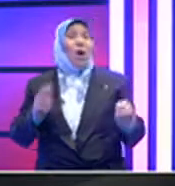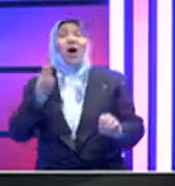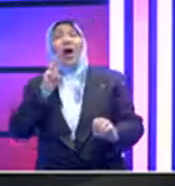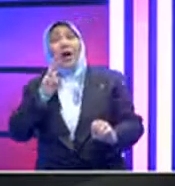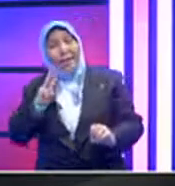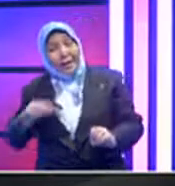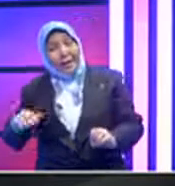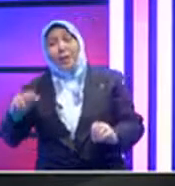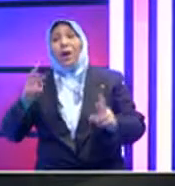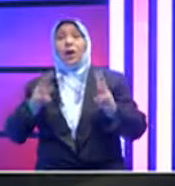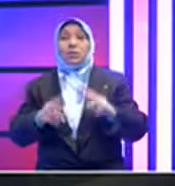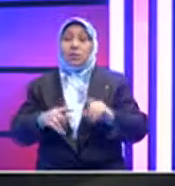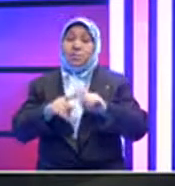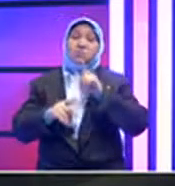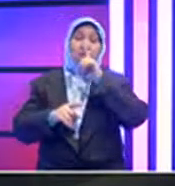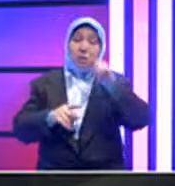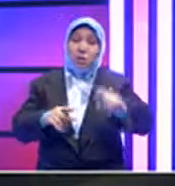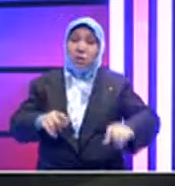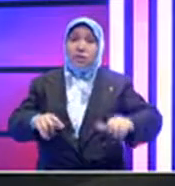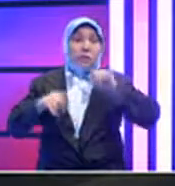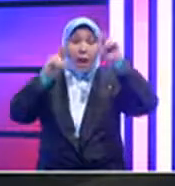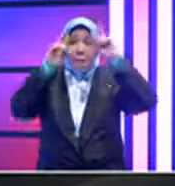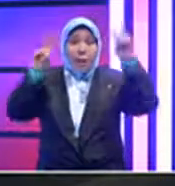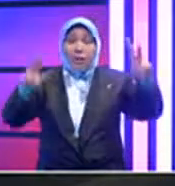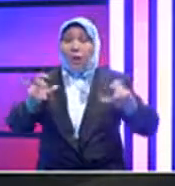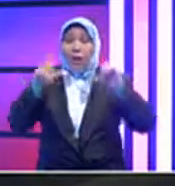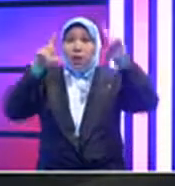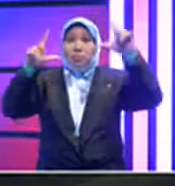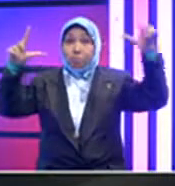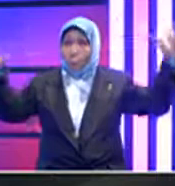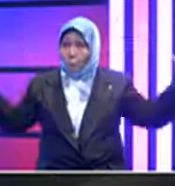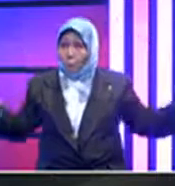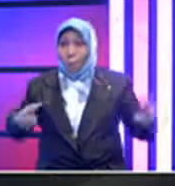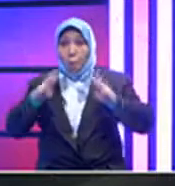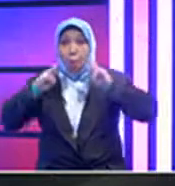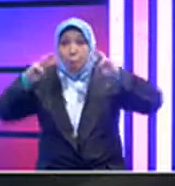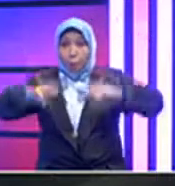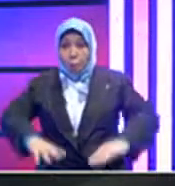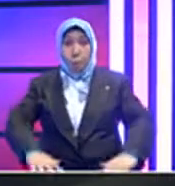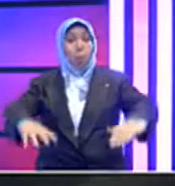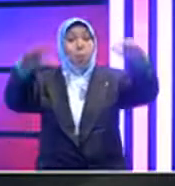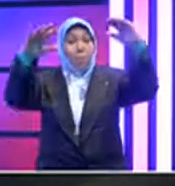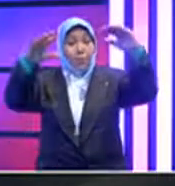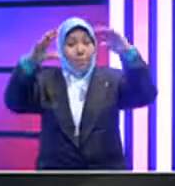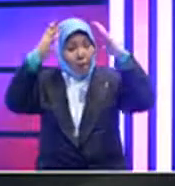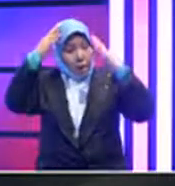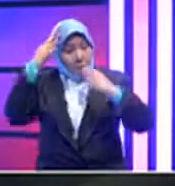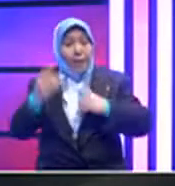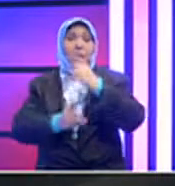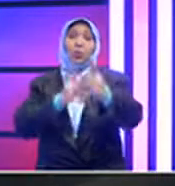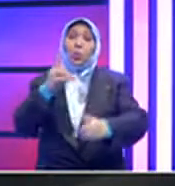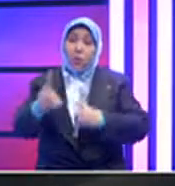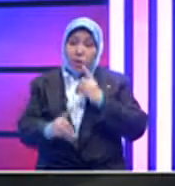rupanya tidak aman selanjut pada waktu itu membanjiri kepada betul jadi Ini pengalaman di dunia ini tetapi